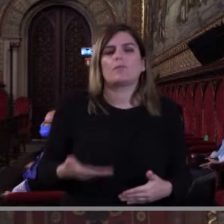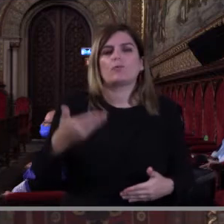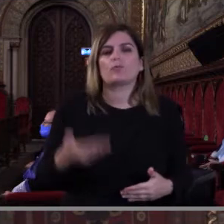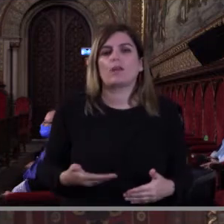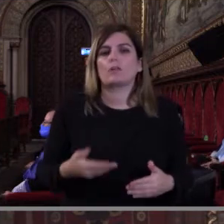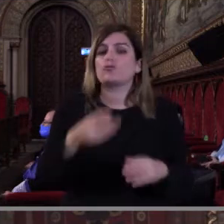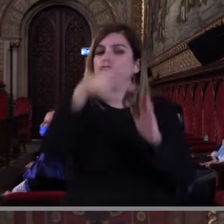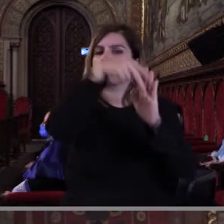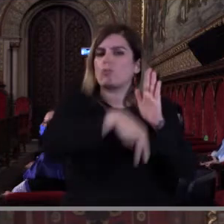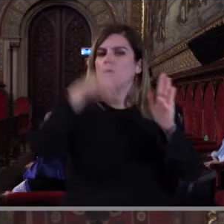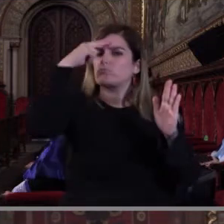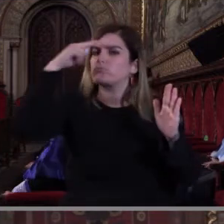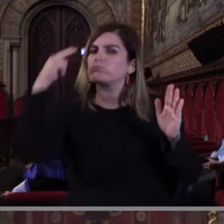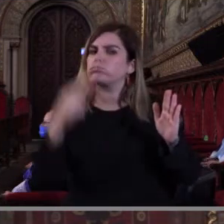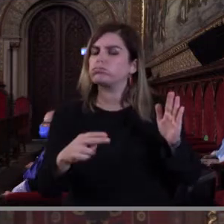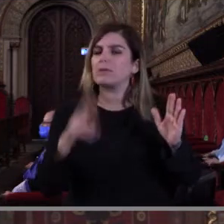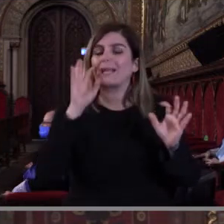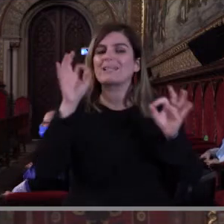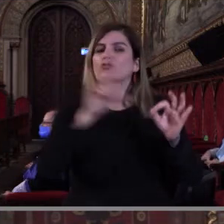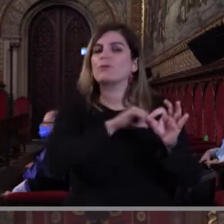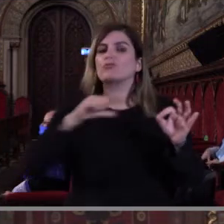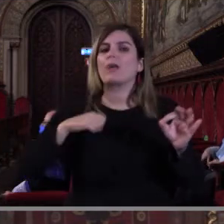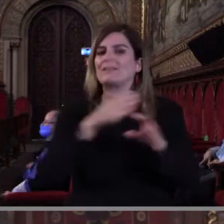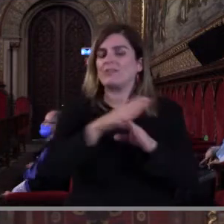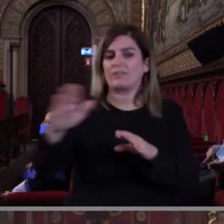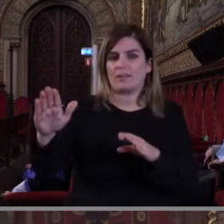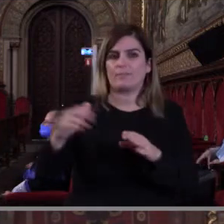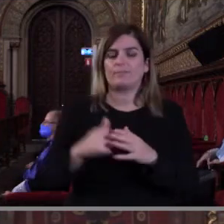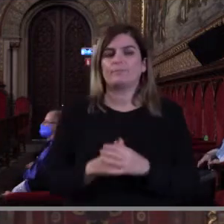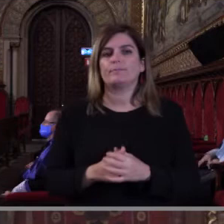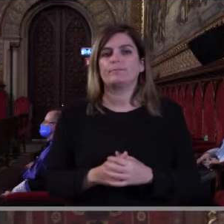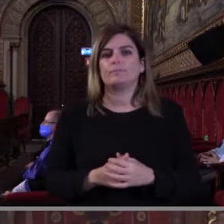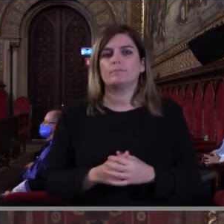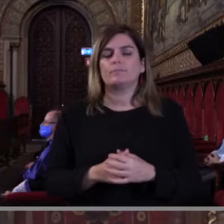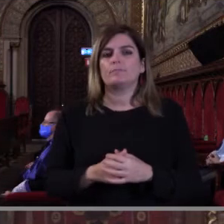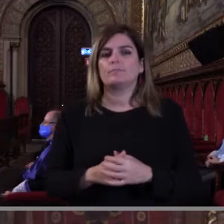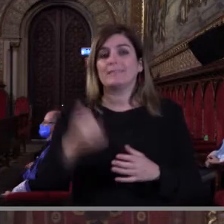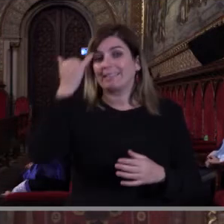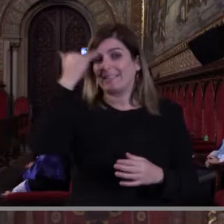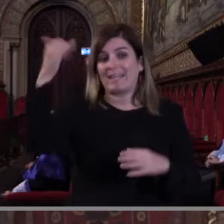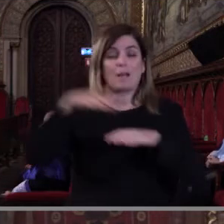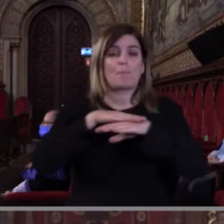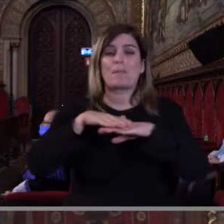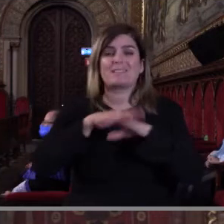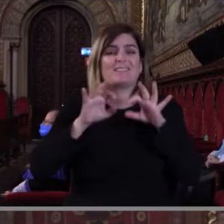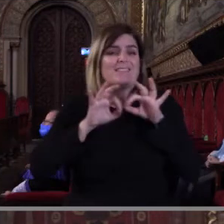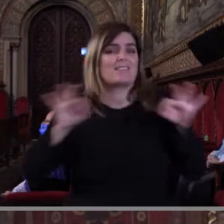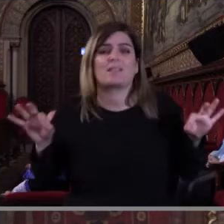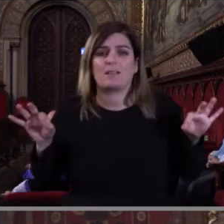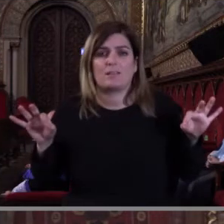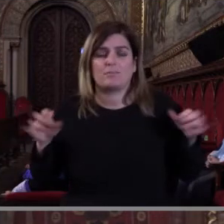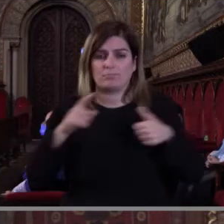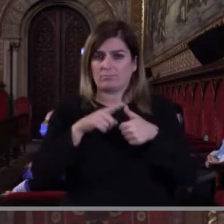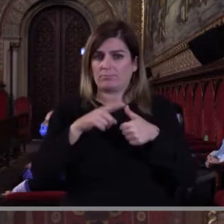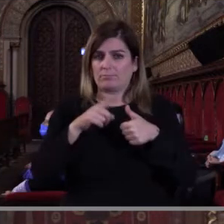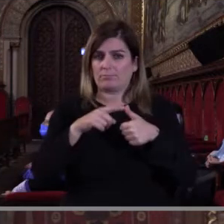de prevenció i evitar riscos personals innecessaris. Les idees bàsiques són senzilles.